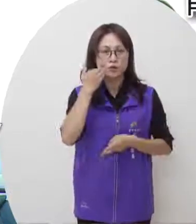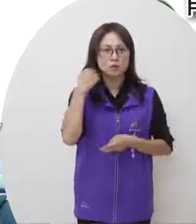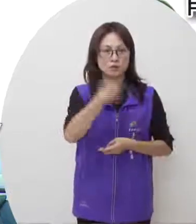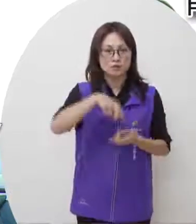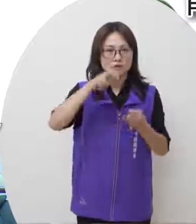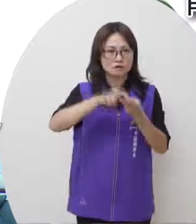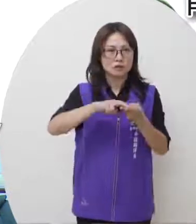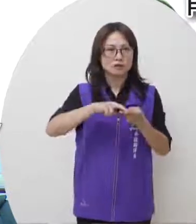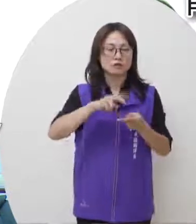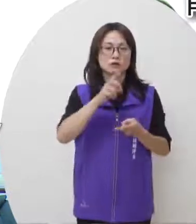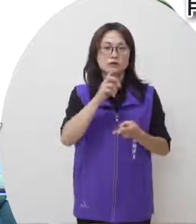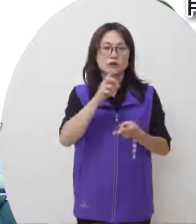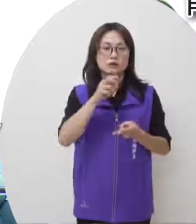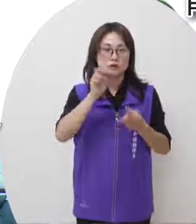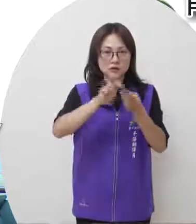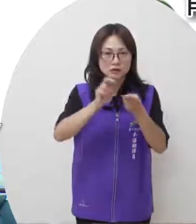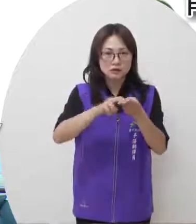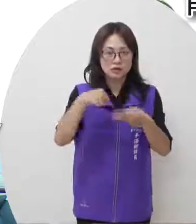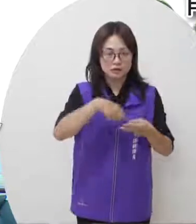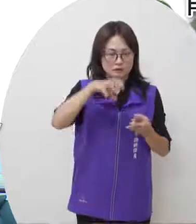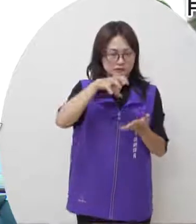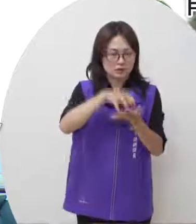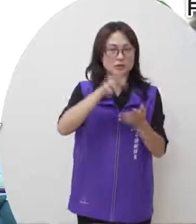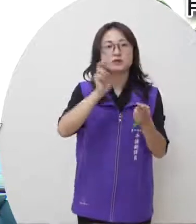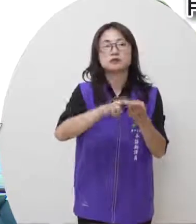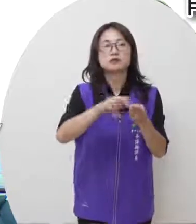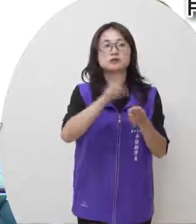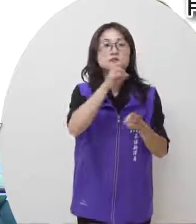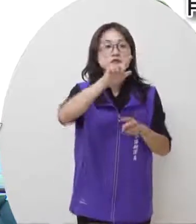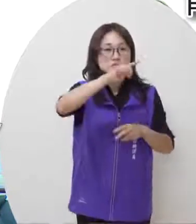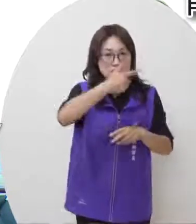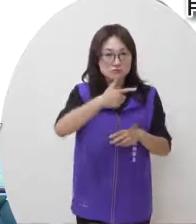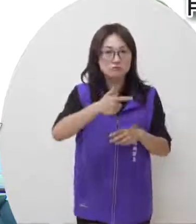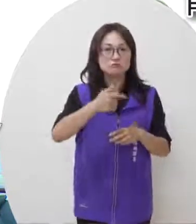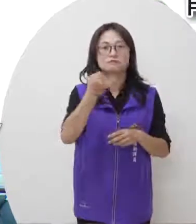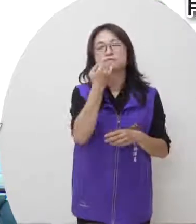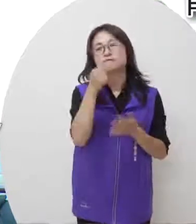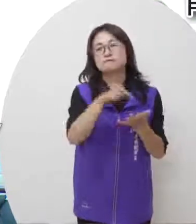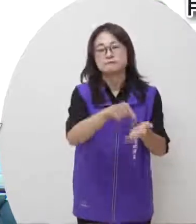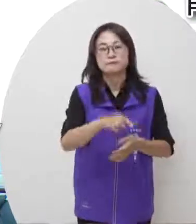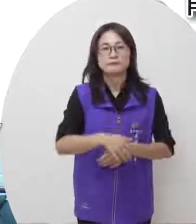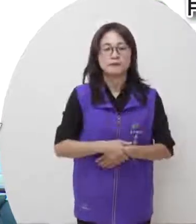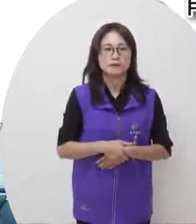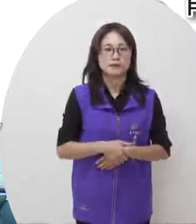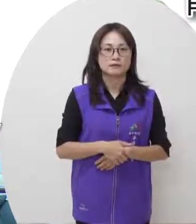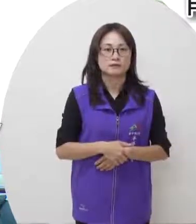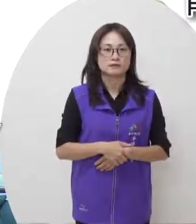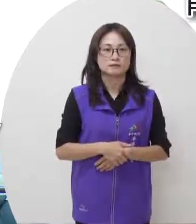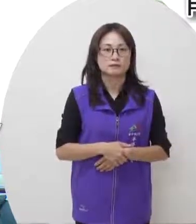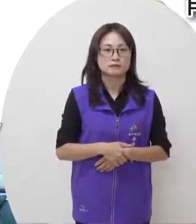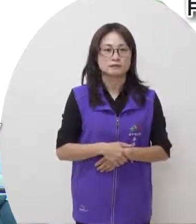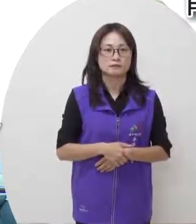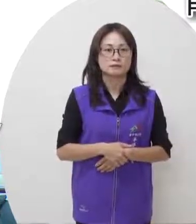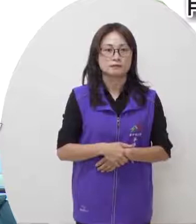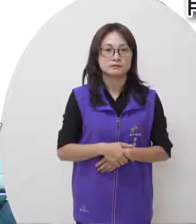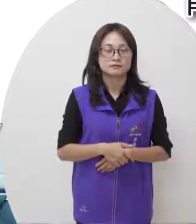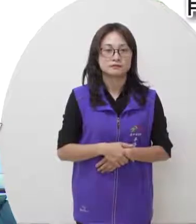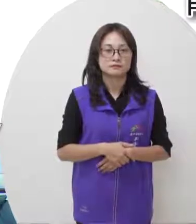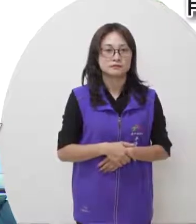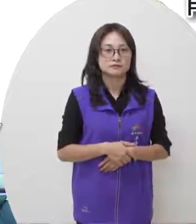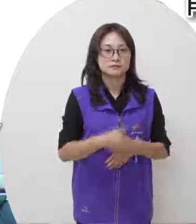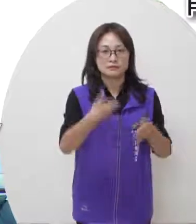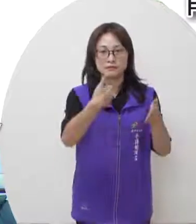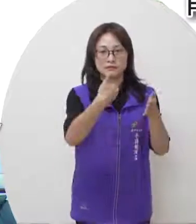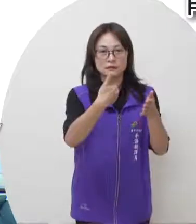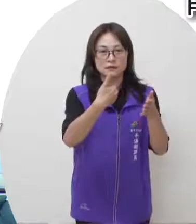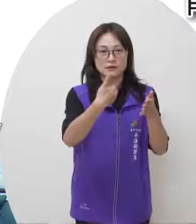读的学生。第三个是涉及本市的新住民配偶，所以刚才跟大家报告过绑卡我们会让市民越简